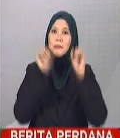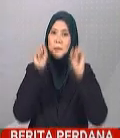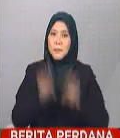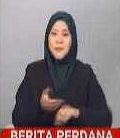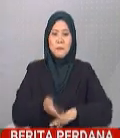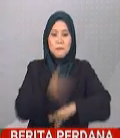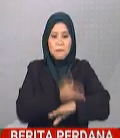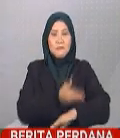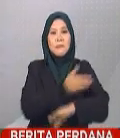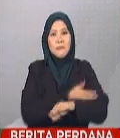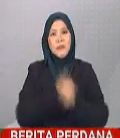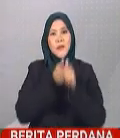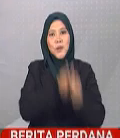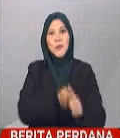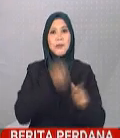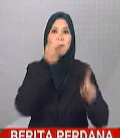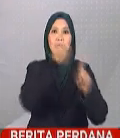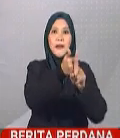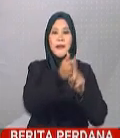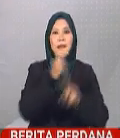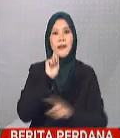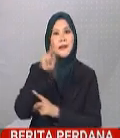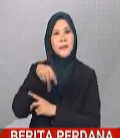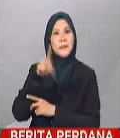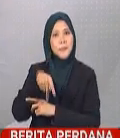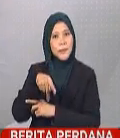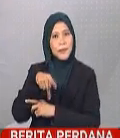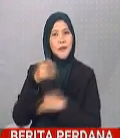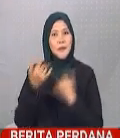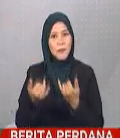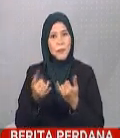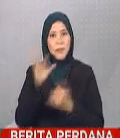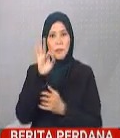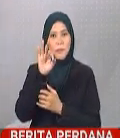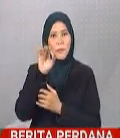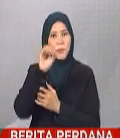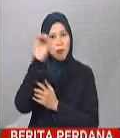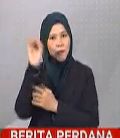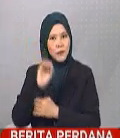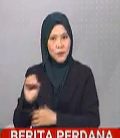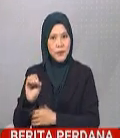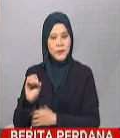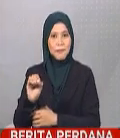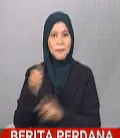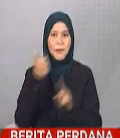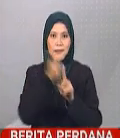meningkatkan kadar pematuhan PKP kini melebihi 90%.